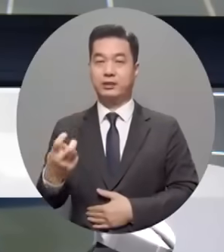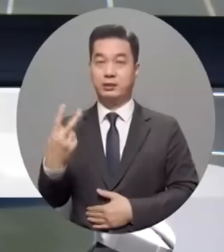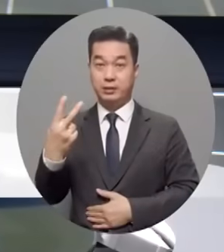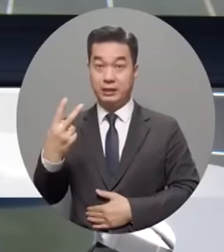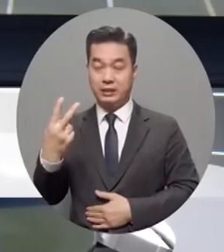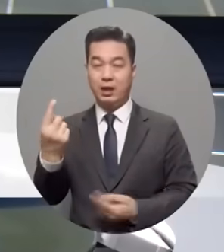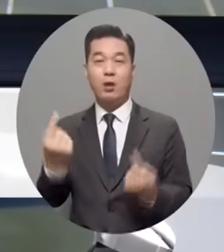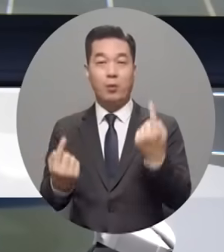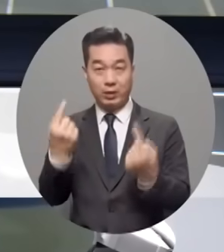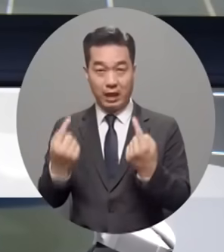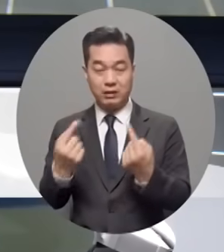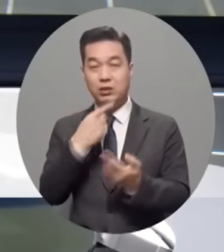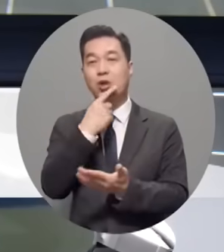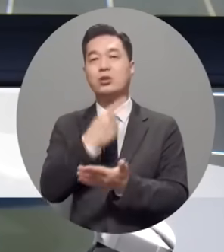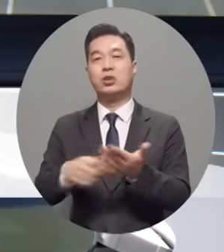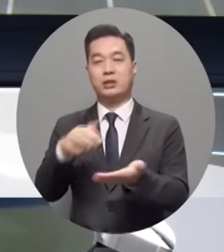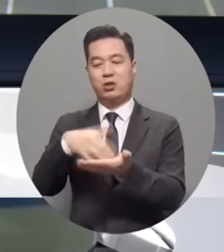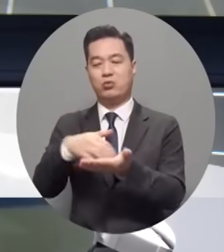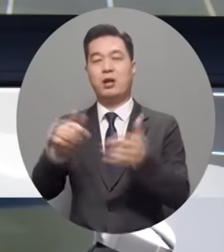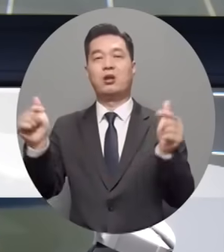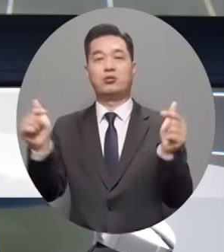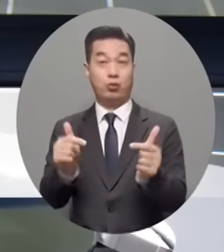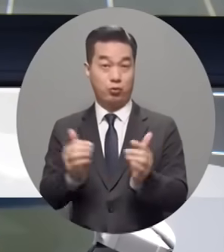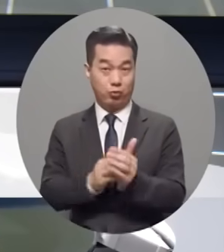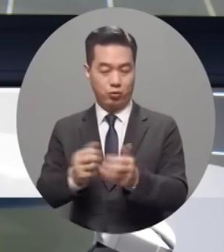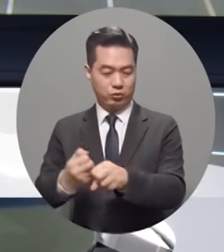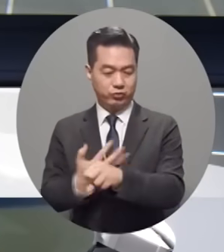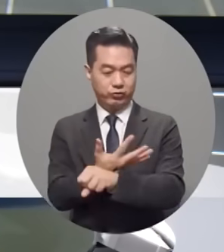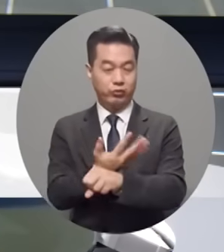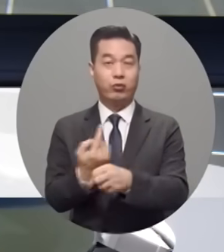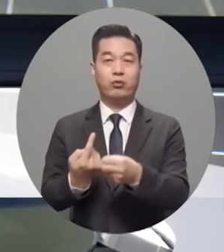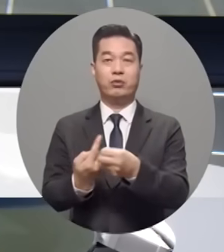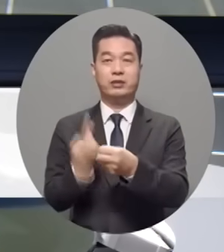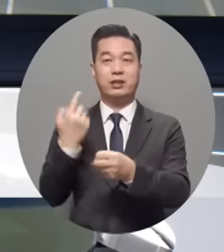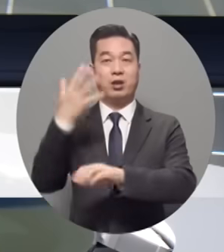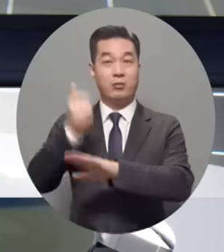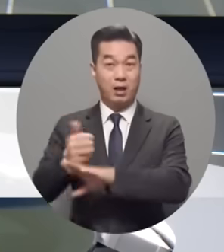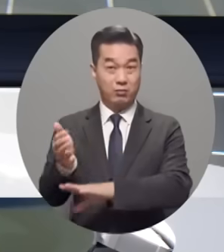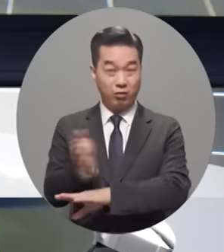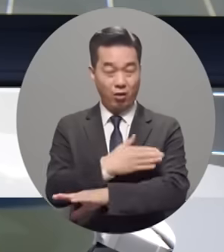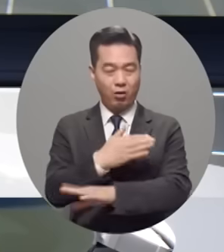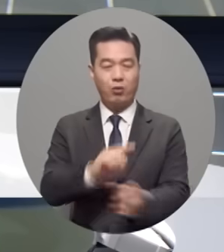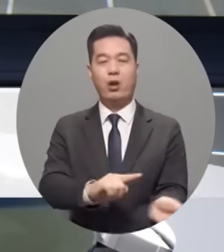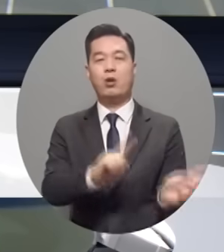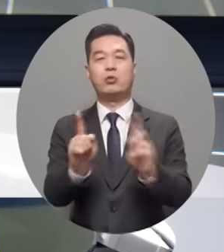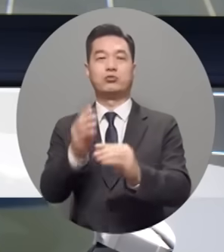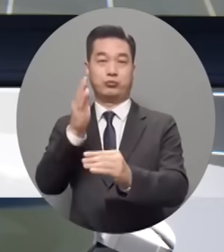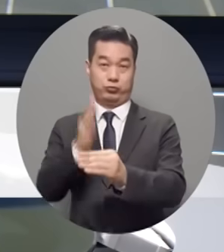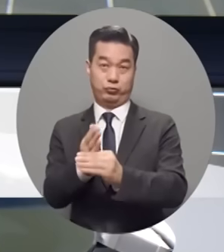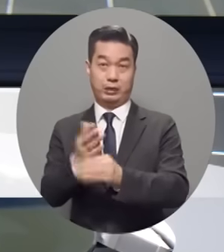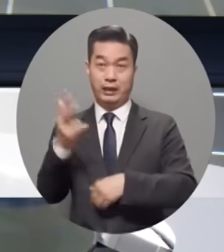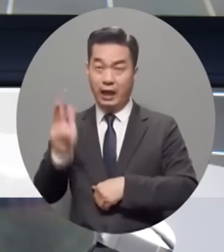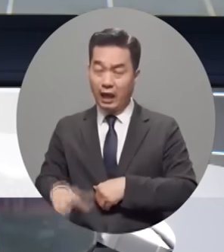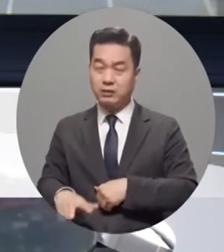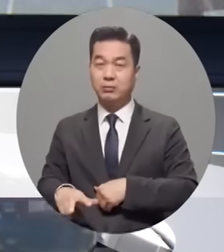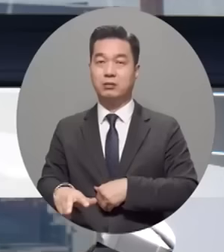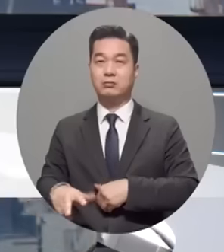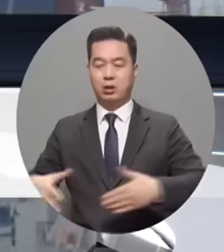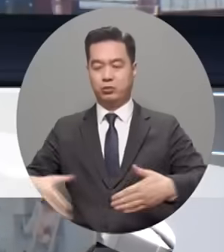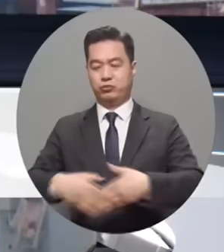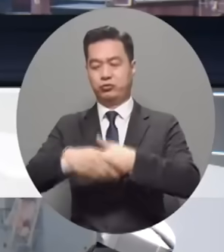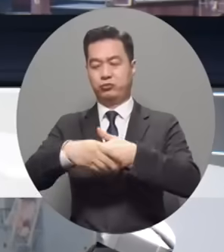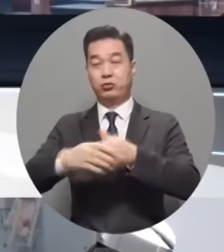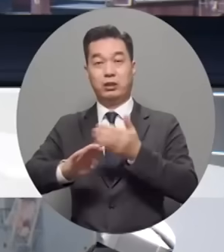2022년보다는 적자의 규모가 줄었고 수출도 작년 하반기부터는 회복세를 보이고 있는데요. 하지만 수교 이후에 계속